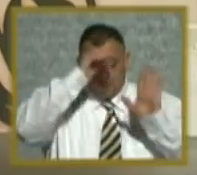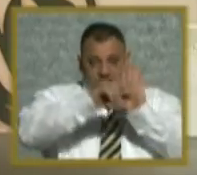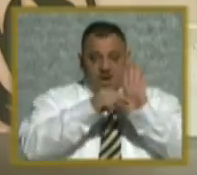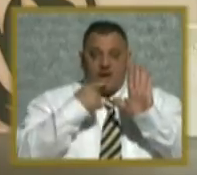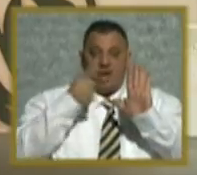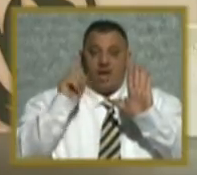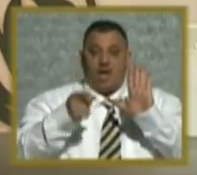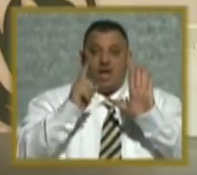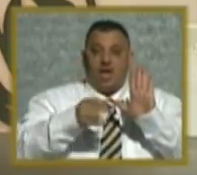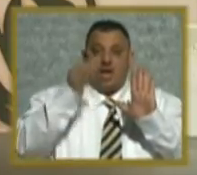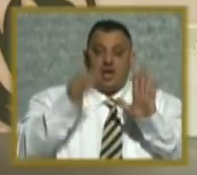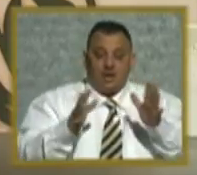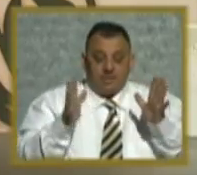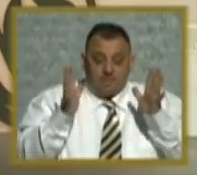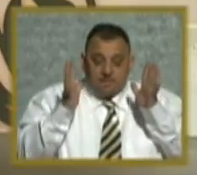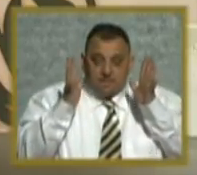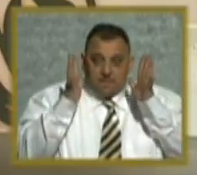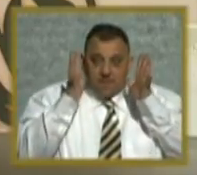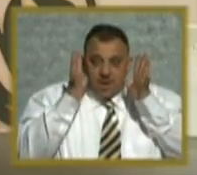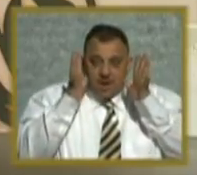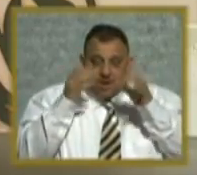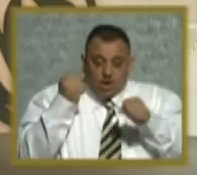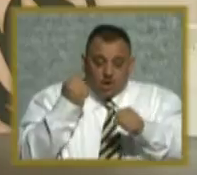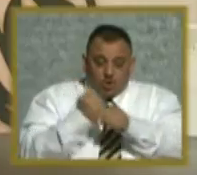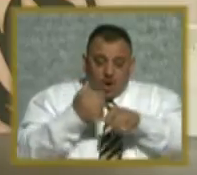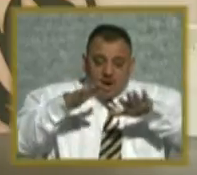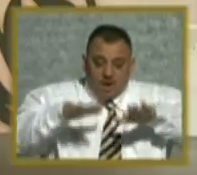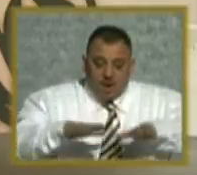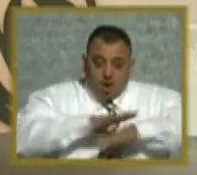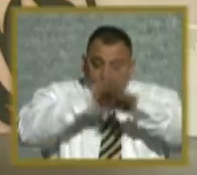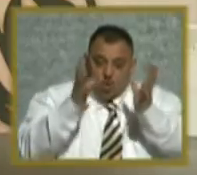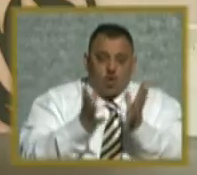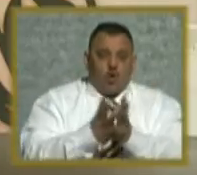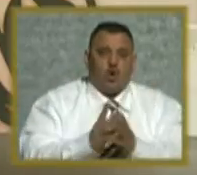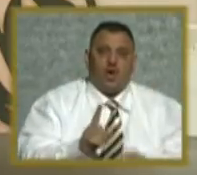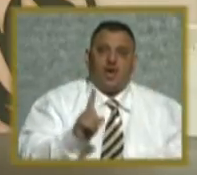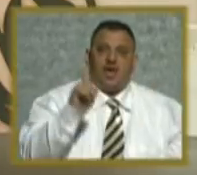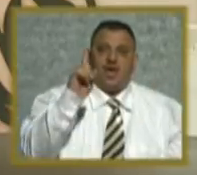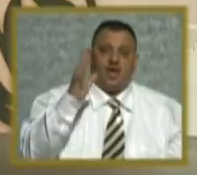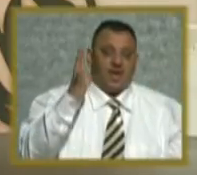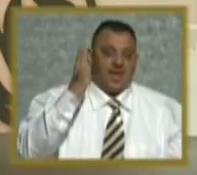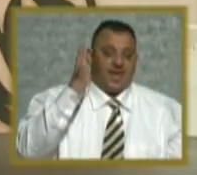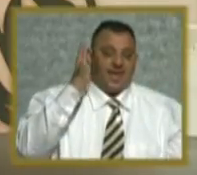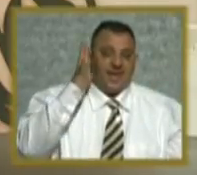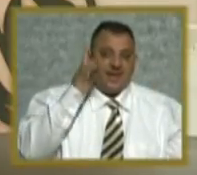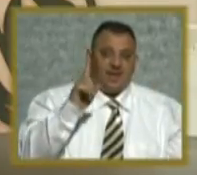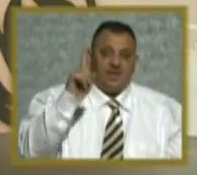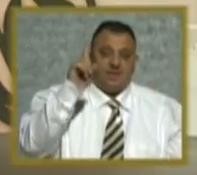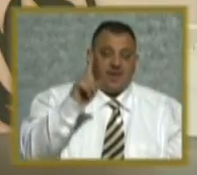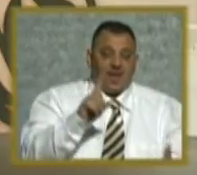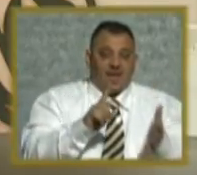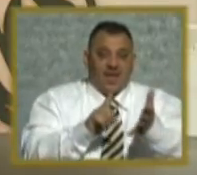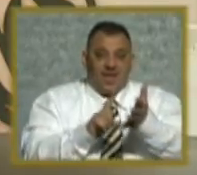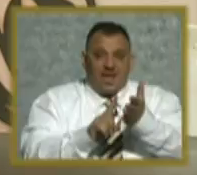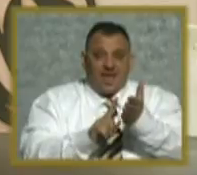جل وعلا بأن تكون صلاة العبد وجميع عباداته لله جل وعلا. فصل لربك يعني الصلاة المعهودة،